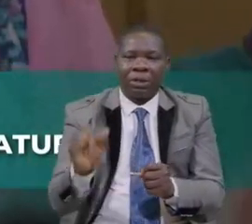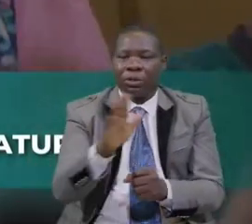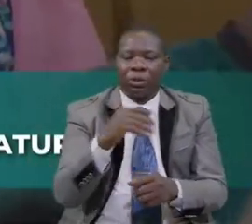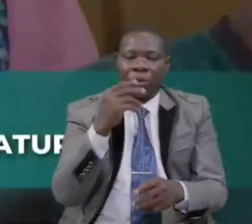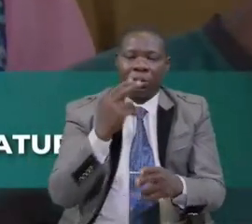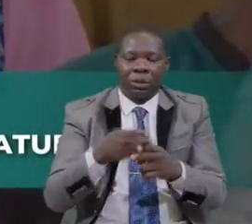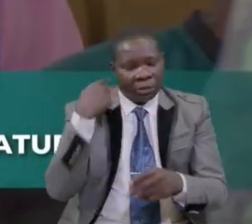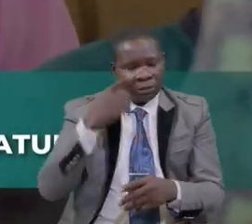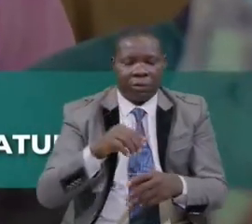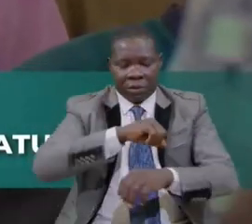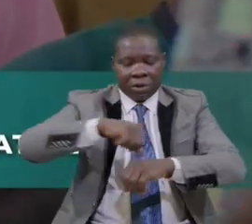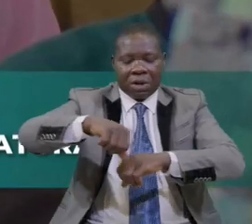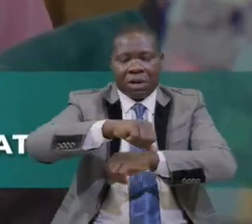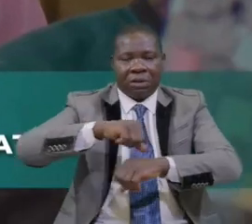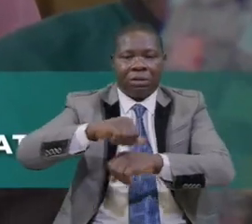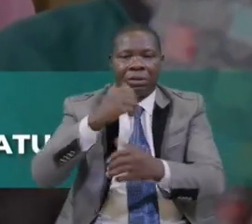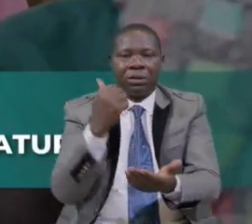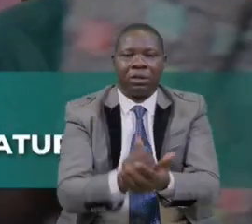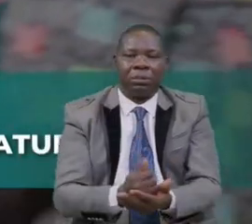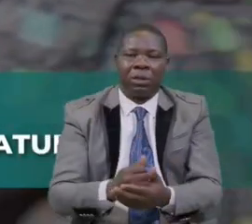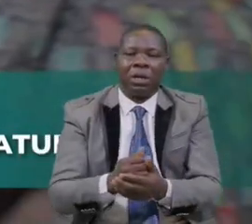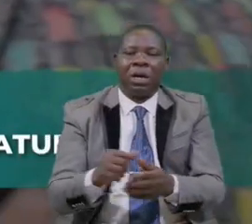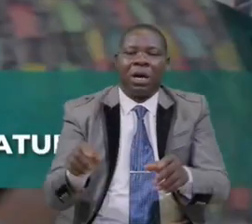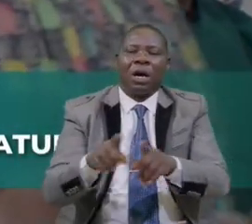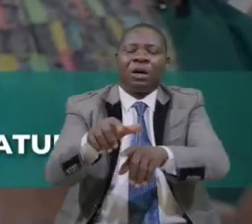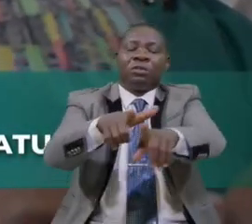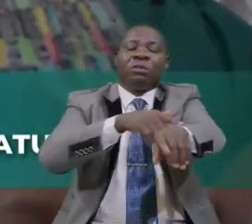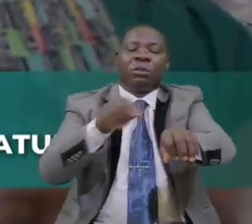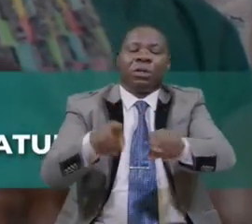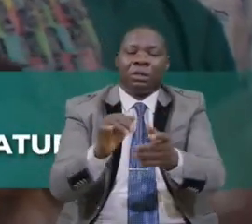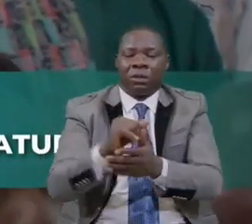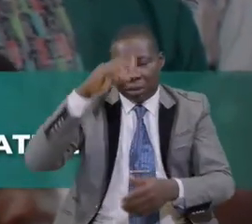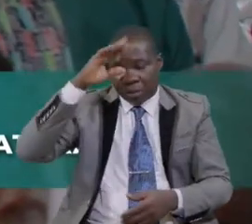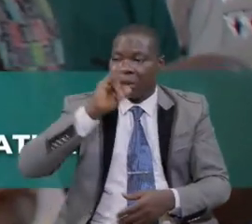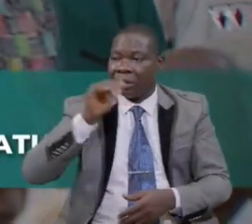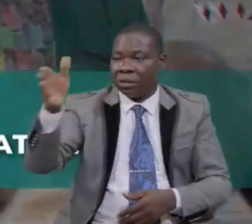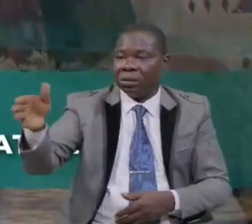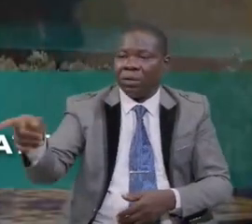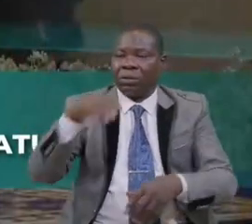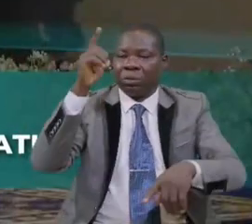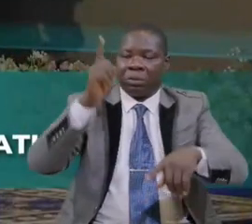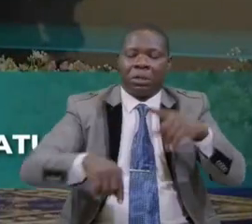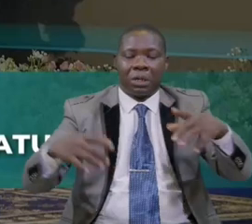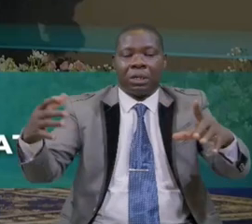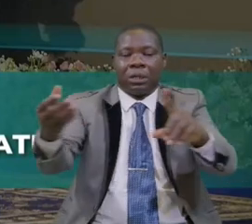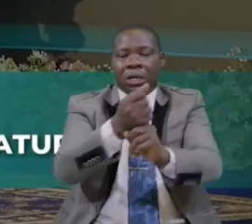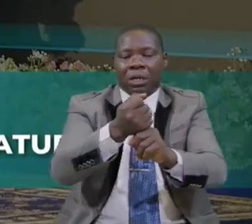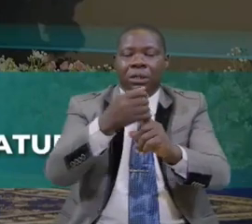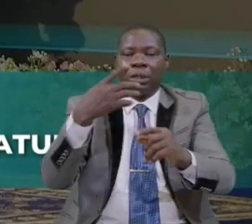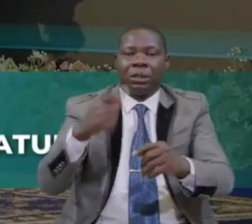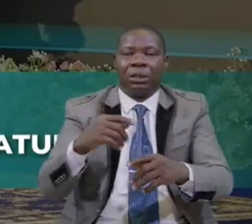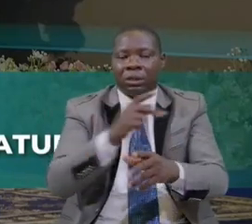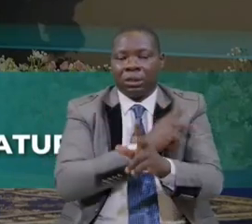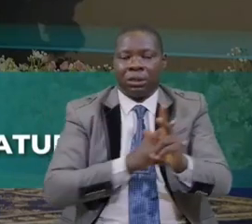l'onction. Aussi longtemps que cet homme est là-bas, tu ne peux pas avoir le roi de la